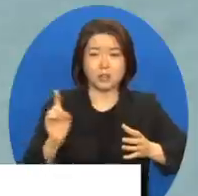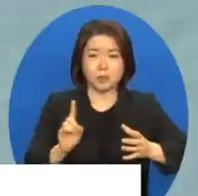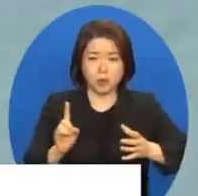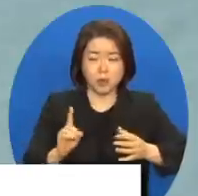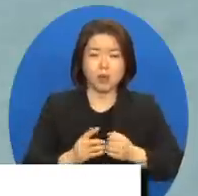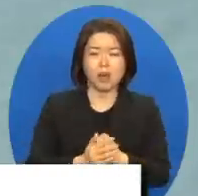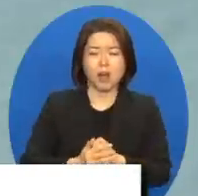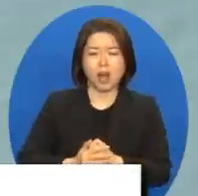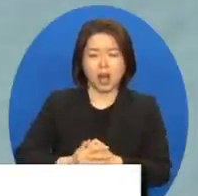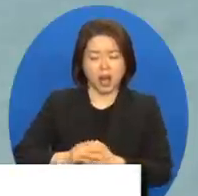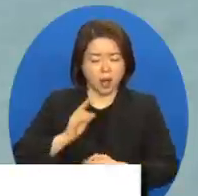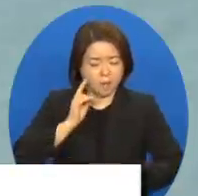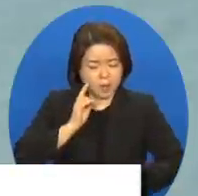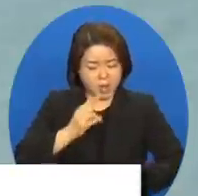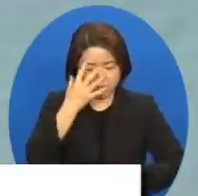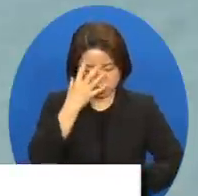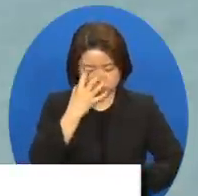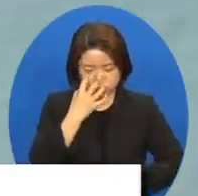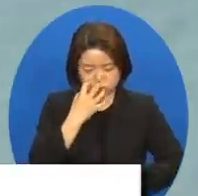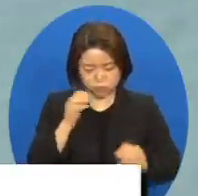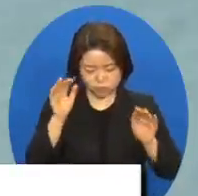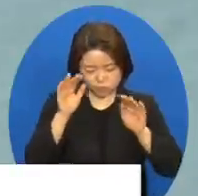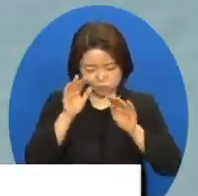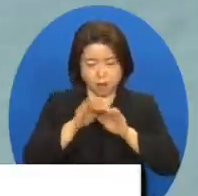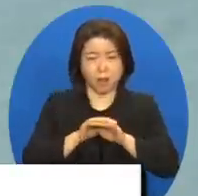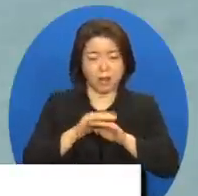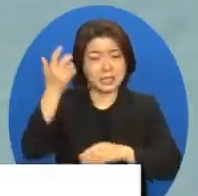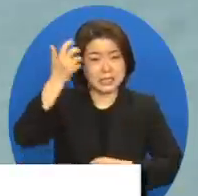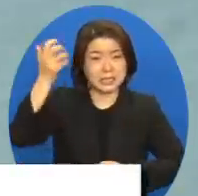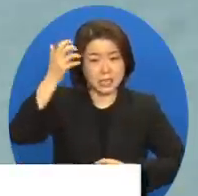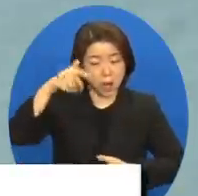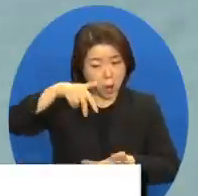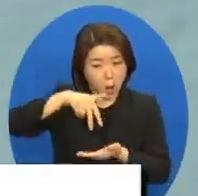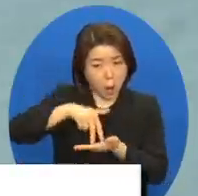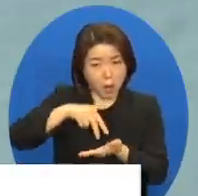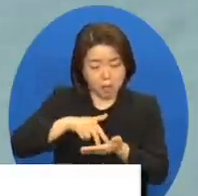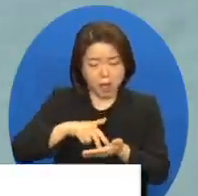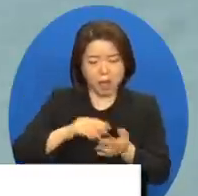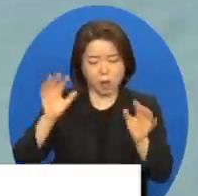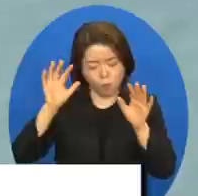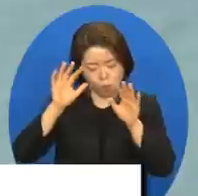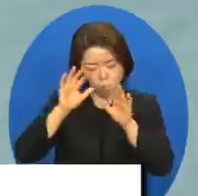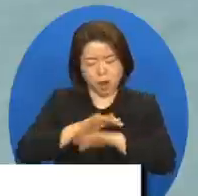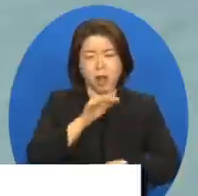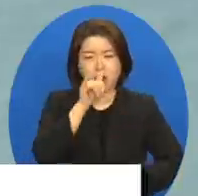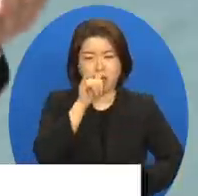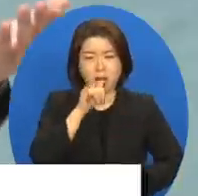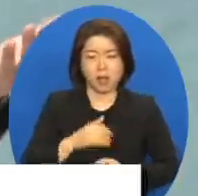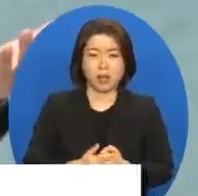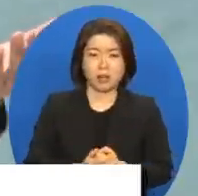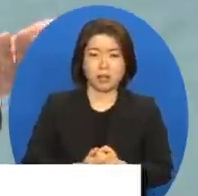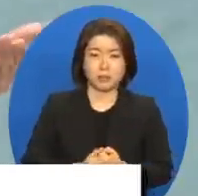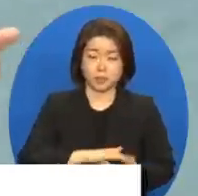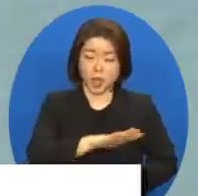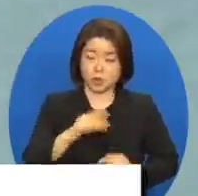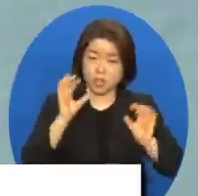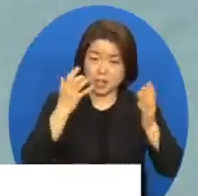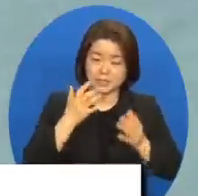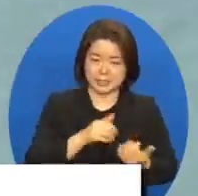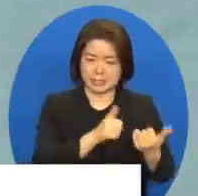너무나 암울하기 때문에 그렇습니다. 영적으로 그렇습니다. 우리 아이들이 지금 죽을 병에